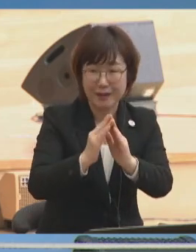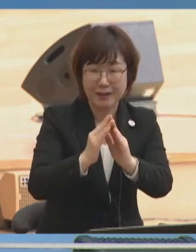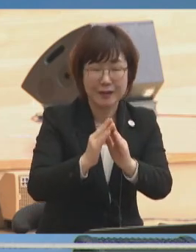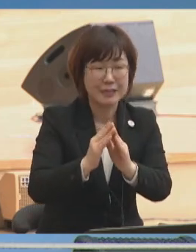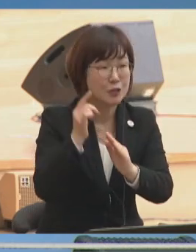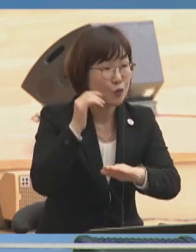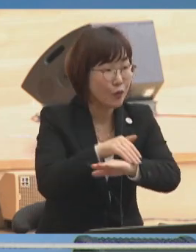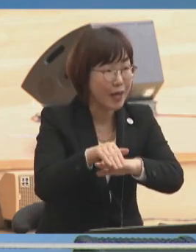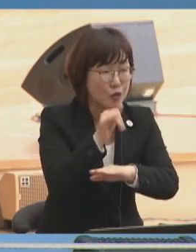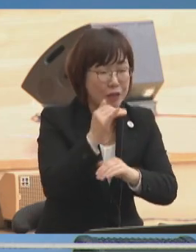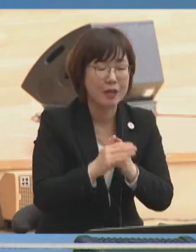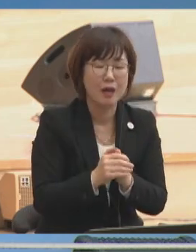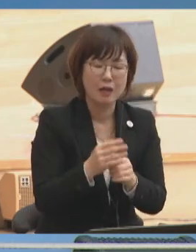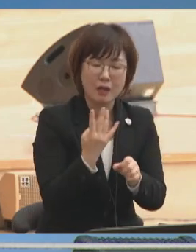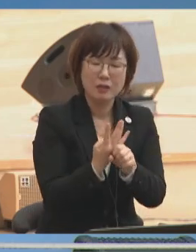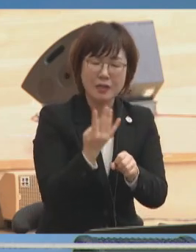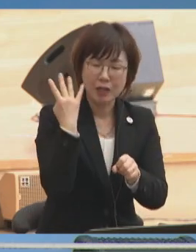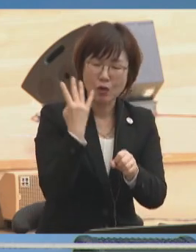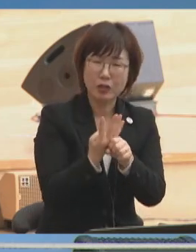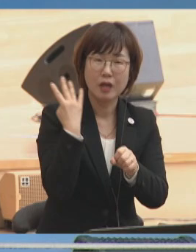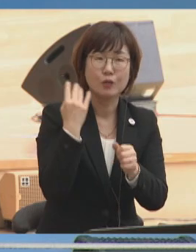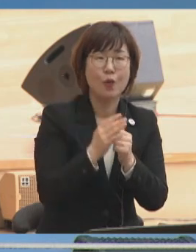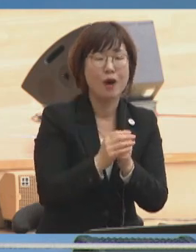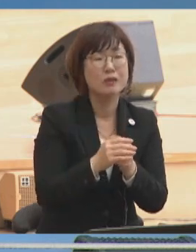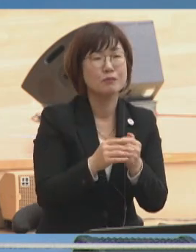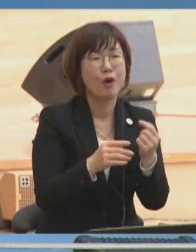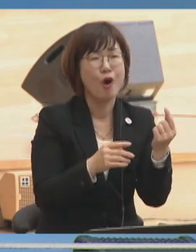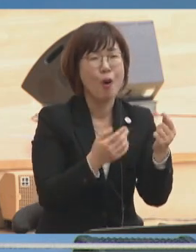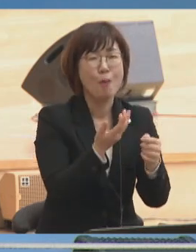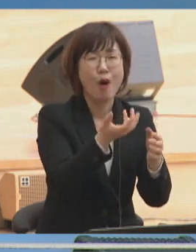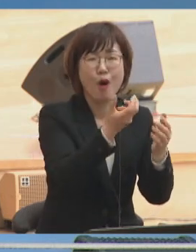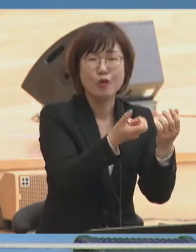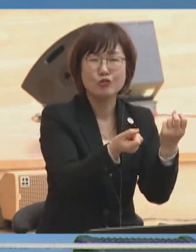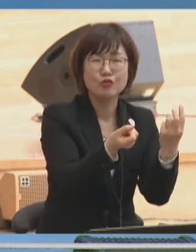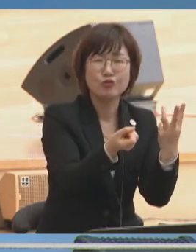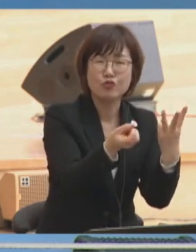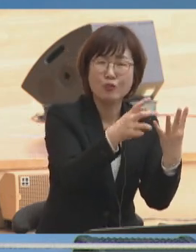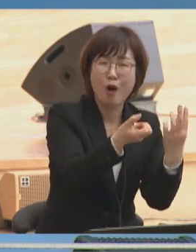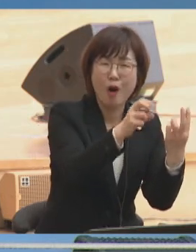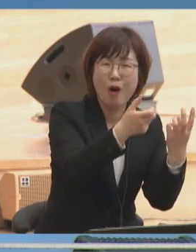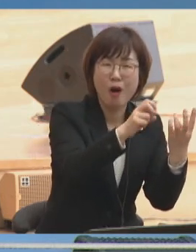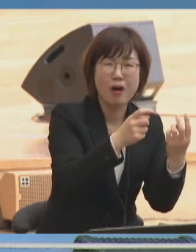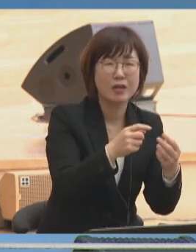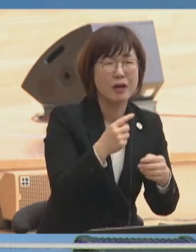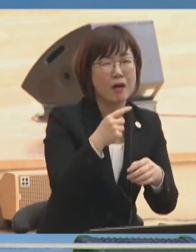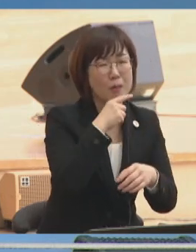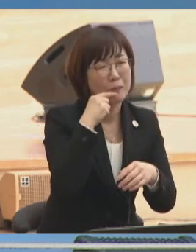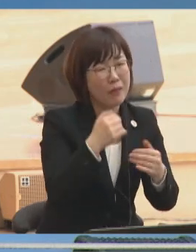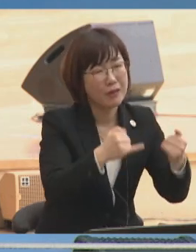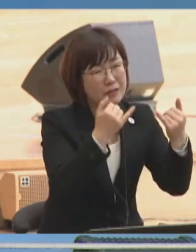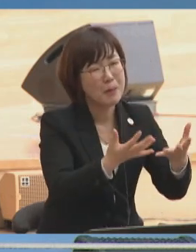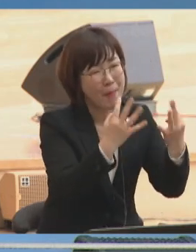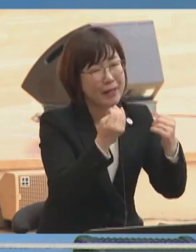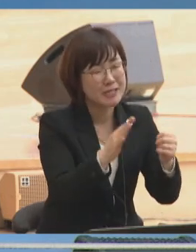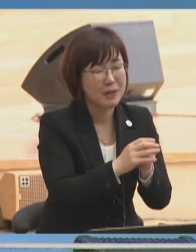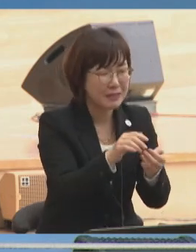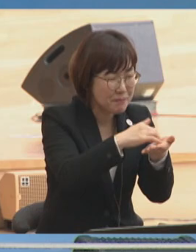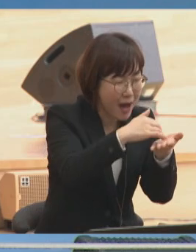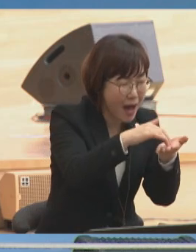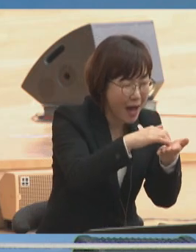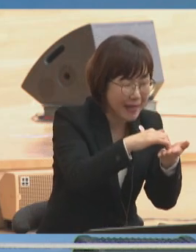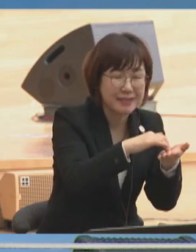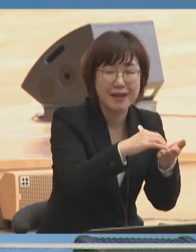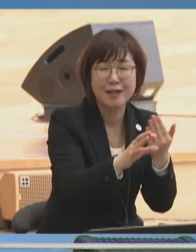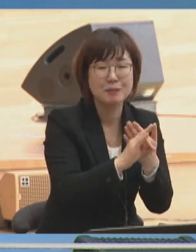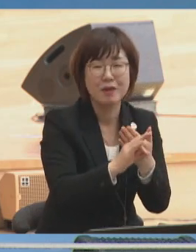부채가 수십억의 부채가 여전히 있었어요. 근데 그거 다 계산했더라면 지금 또